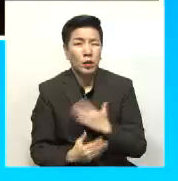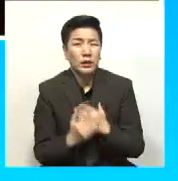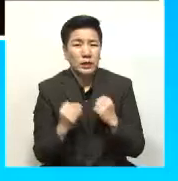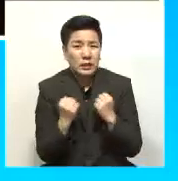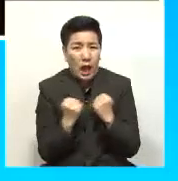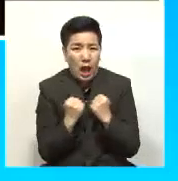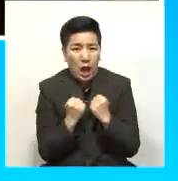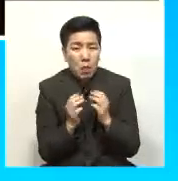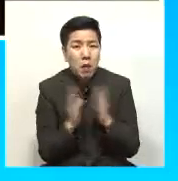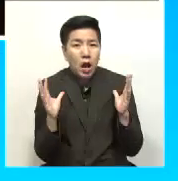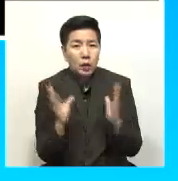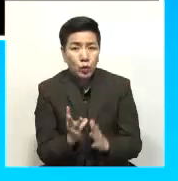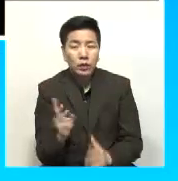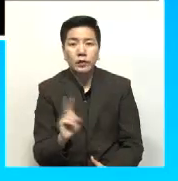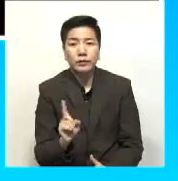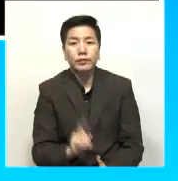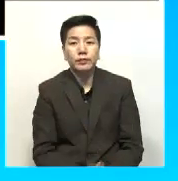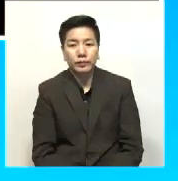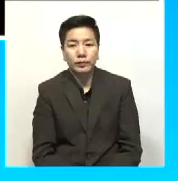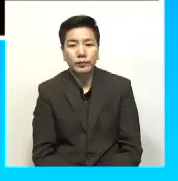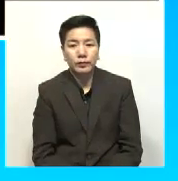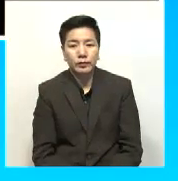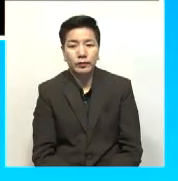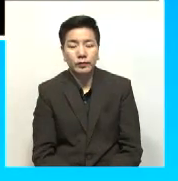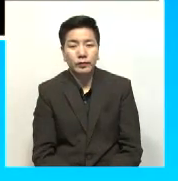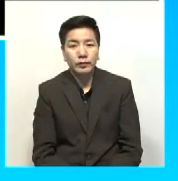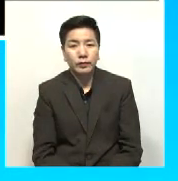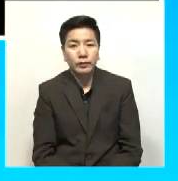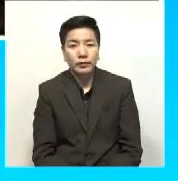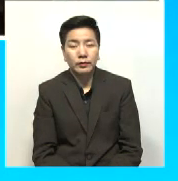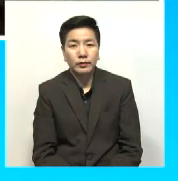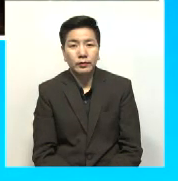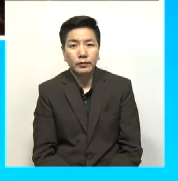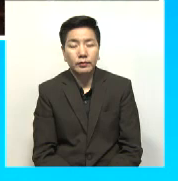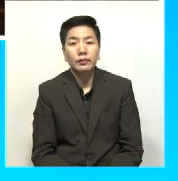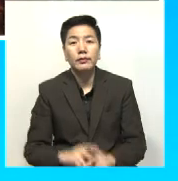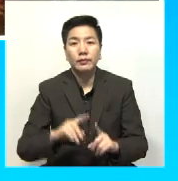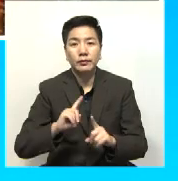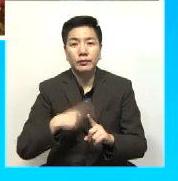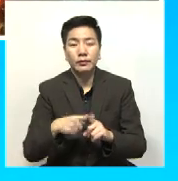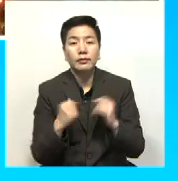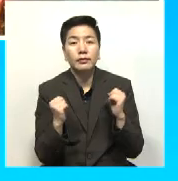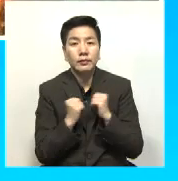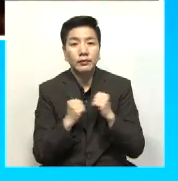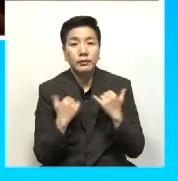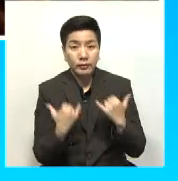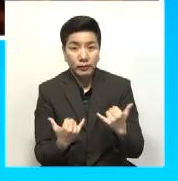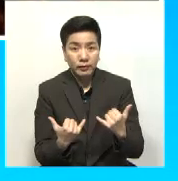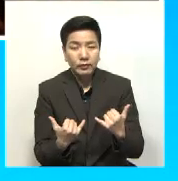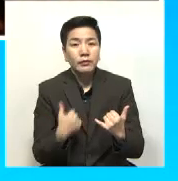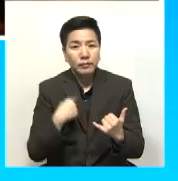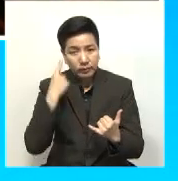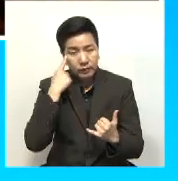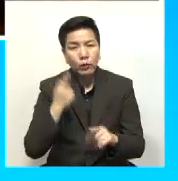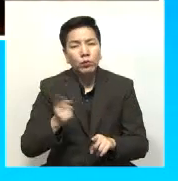าวมากขนาดไหนอะคะ ตัวนี้นะฮะลักษณะฤดูหนาวที่ปัจจุบันนี้เร